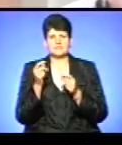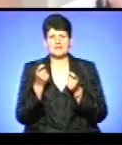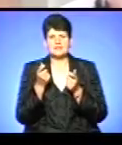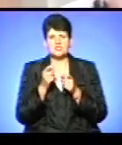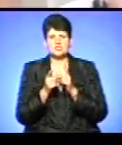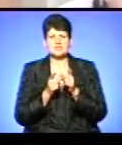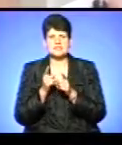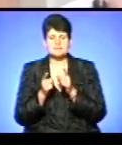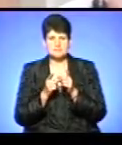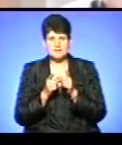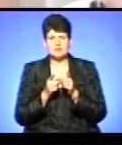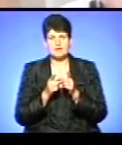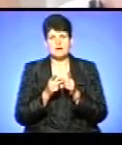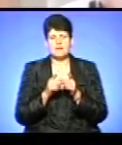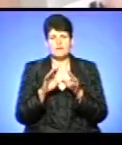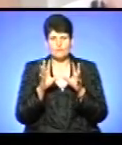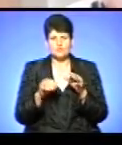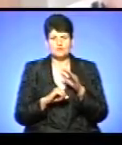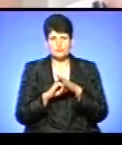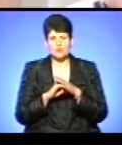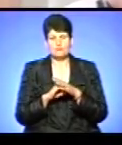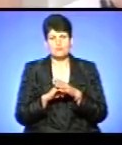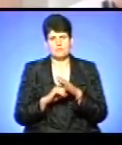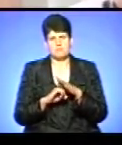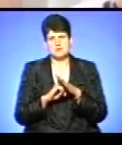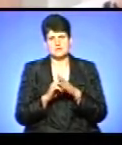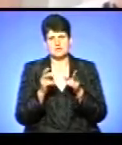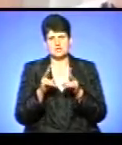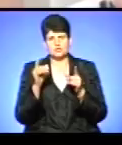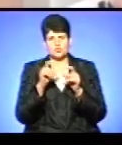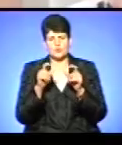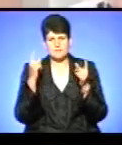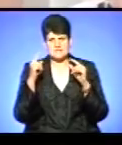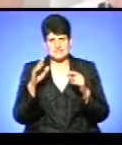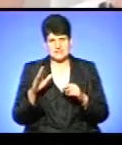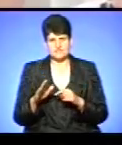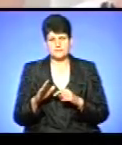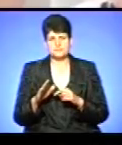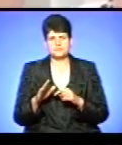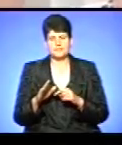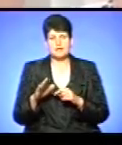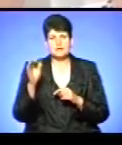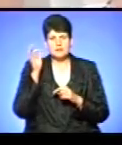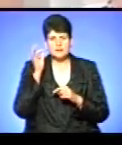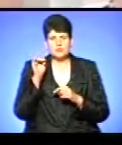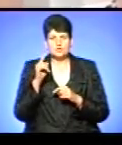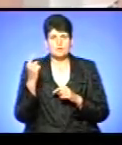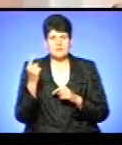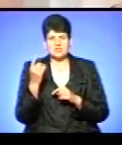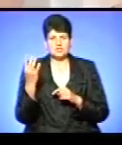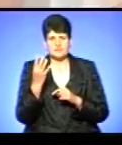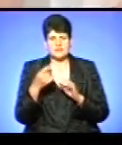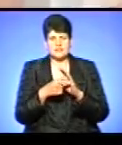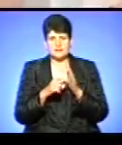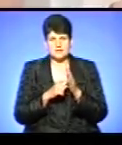трішечки змінені, але в основному ця база, якийсь цяк залишився з школи мистецтв. Нагадаю, що